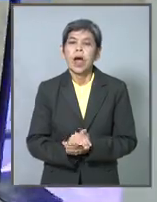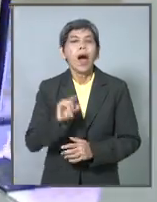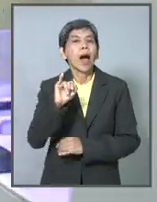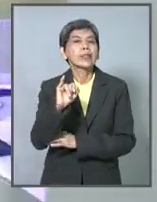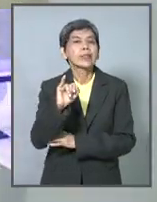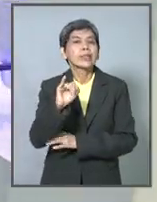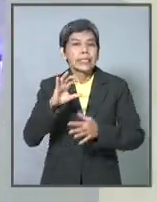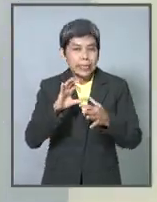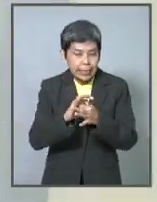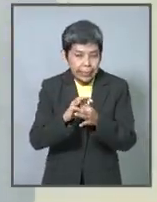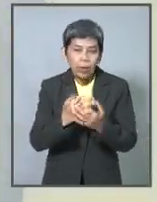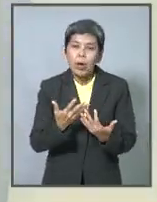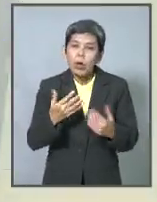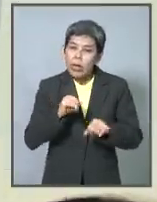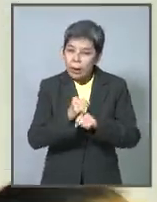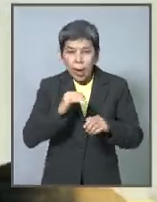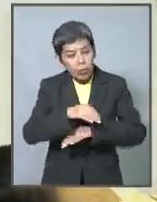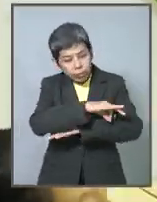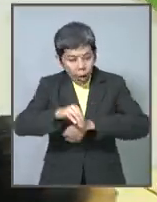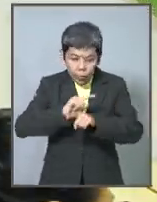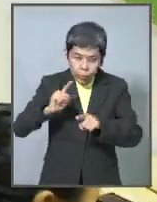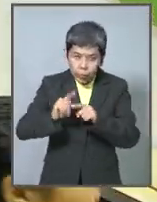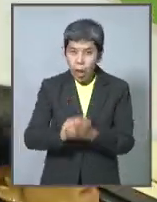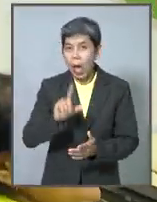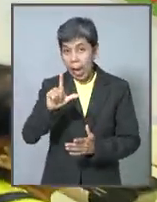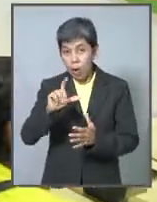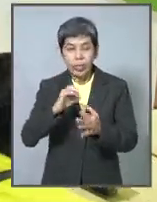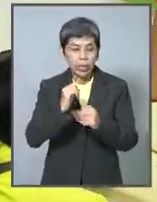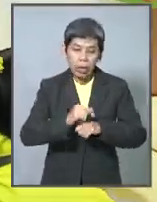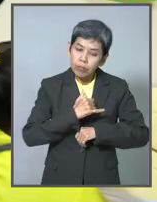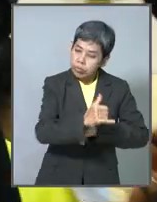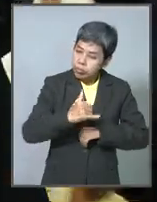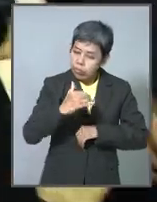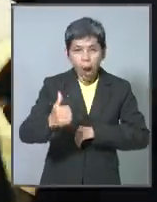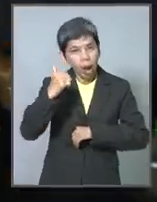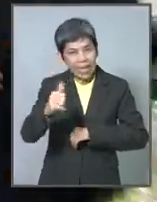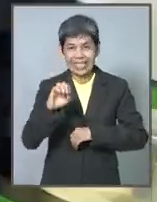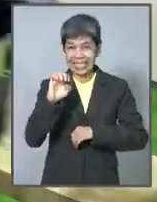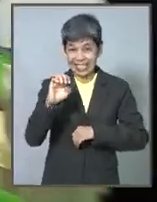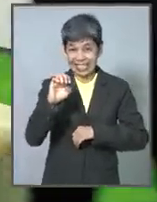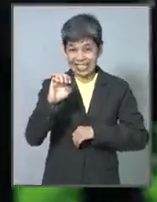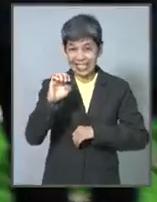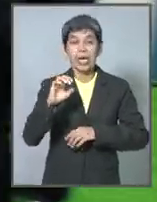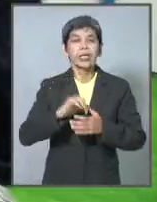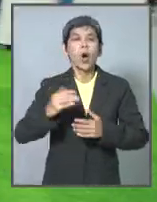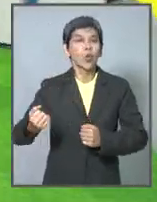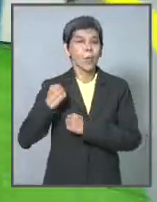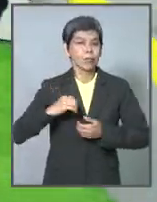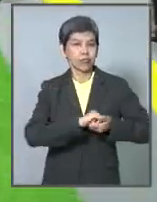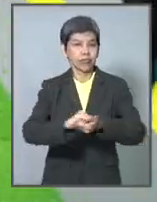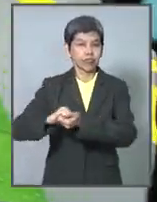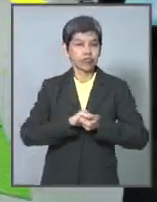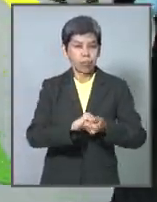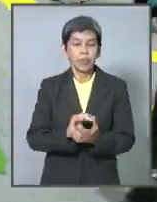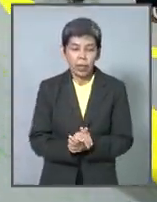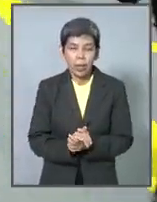ก็คือ Infrastructure ตัว L ก็คือ Logistics and Transportation ตัว E ก็คือ Empowerment นะคะเพราะฉ